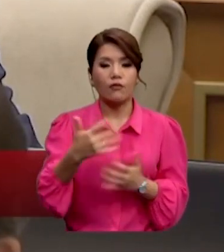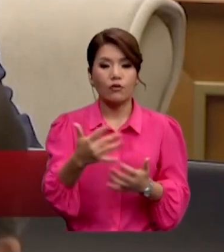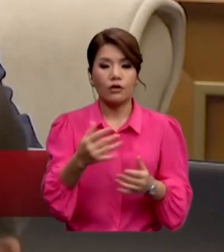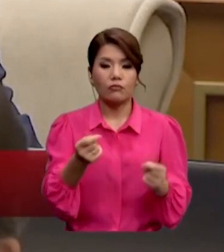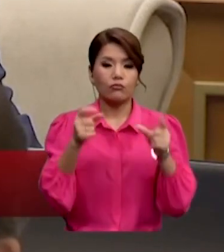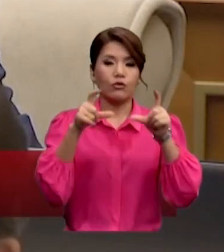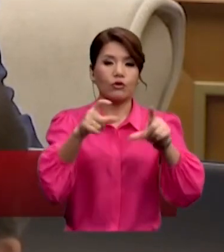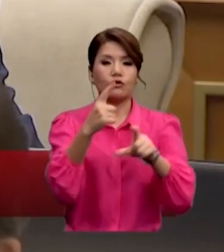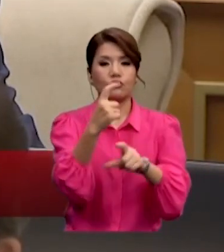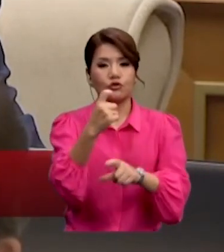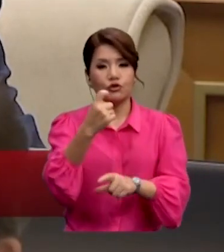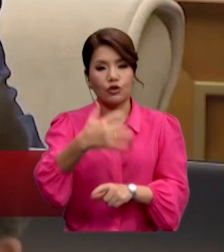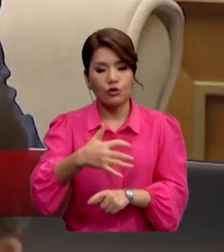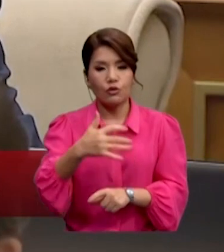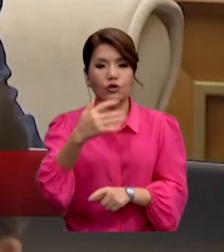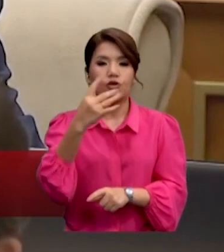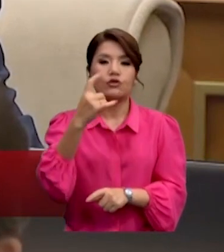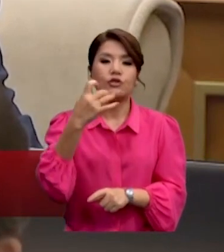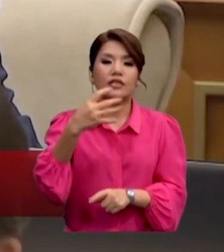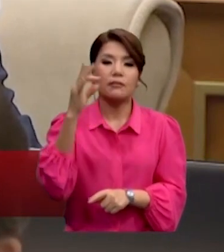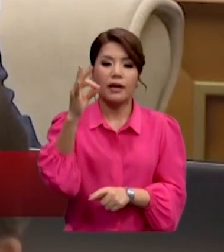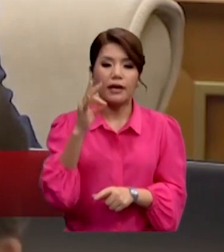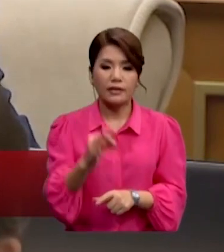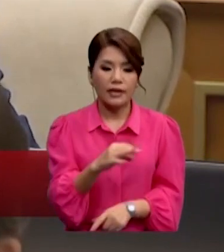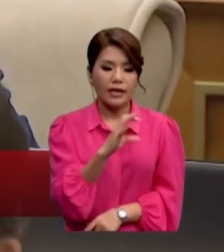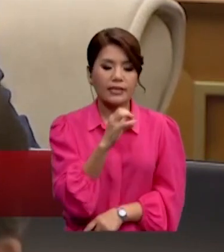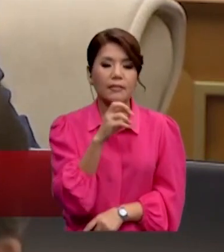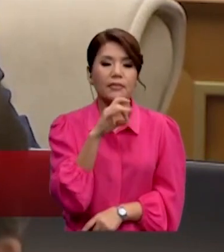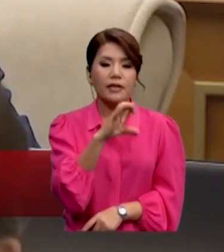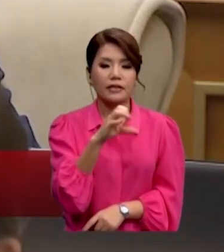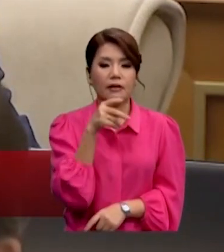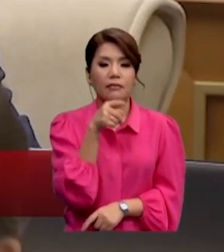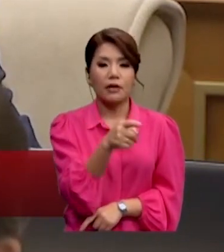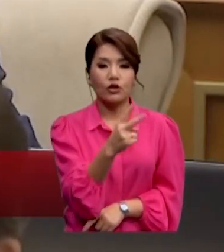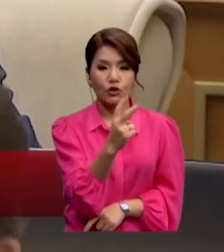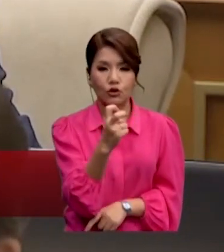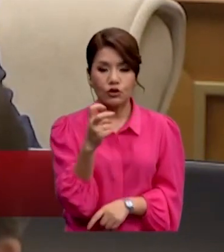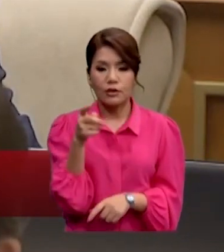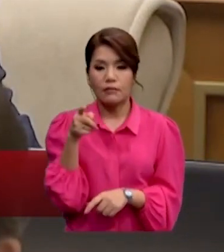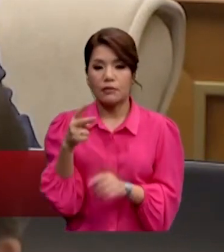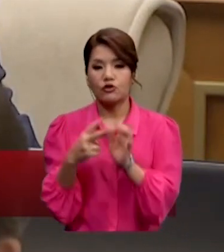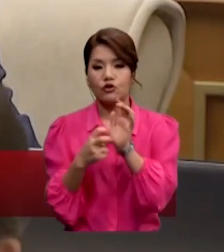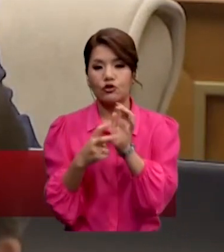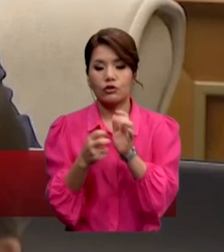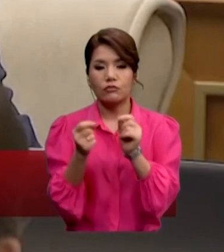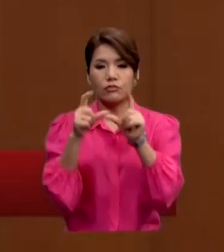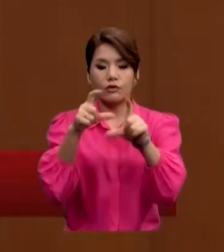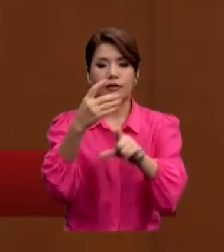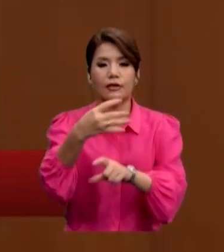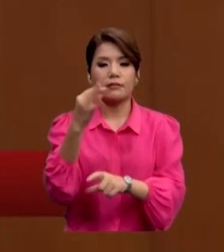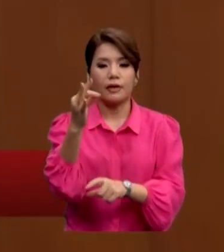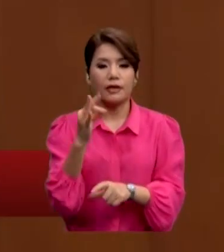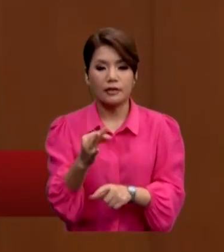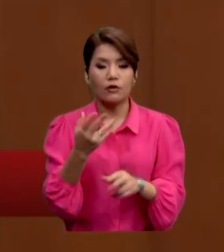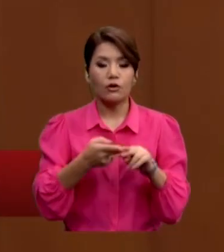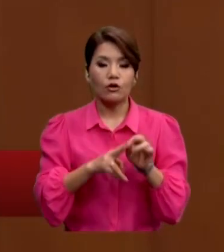Өсім 150-140%-ға дейін. Тура сол сияқты стрепсилстың бағасы 1200-ге алды, 1700-ге дейін барады. Өсім 40%.